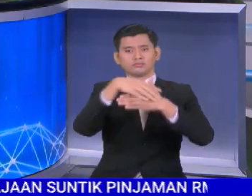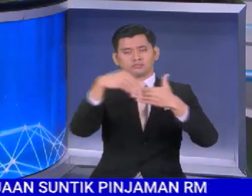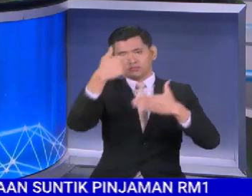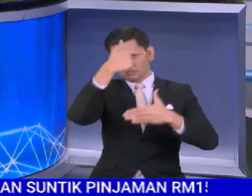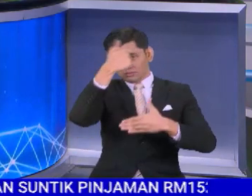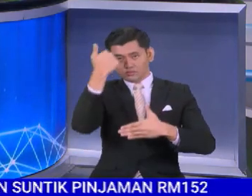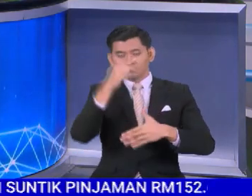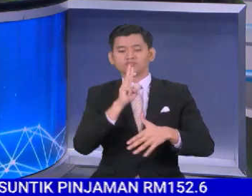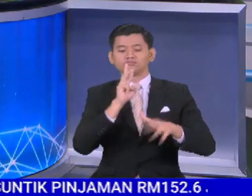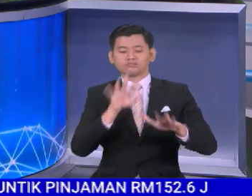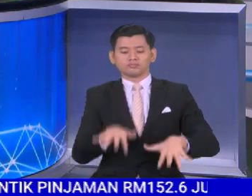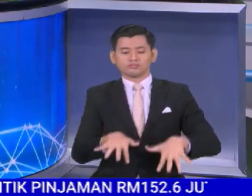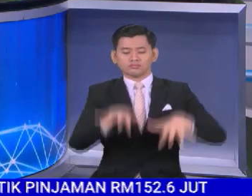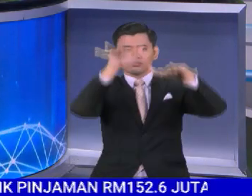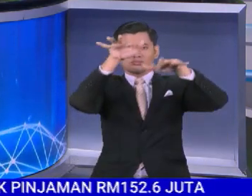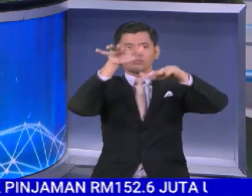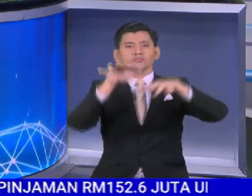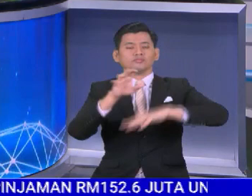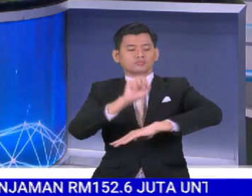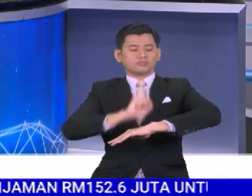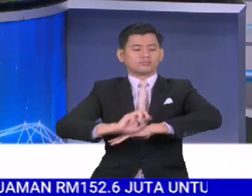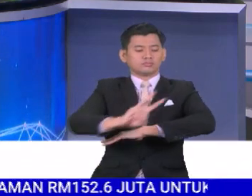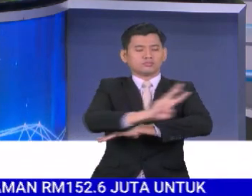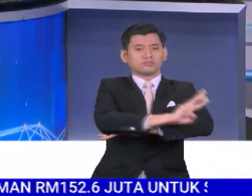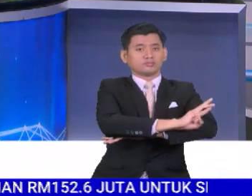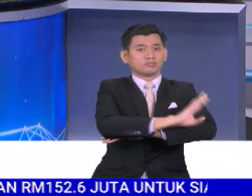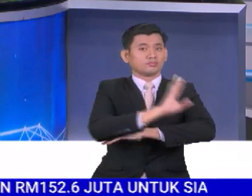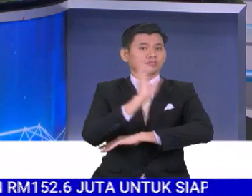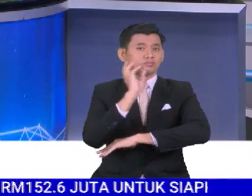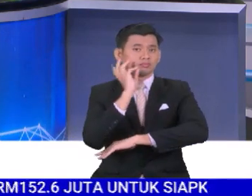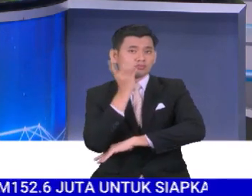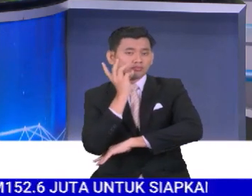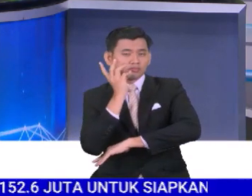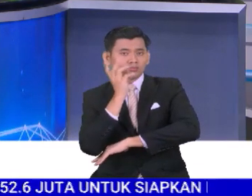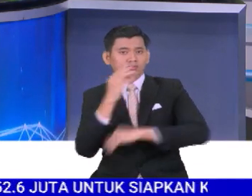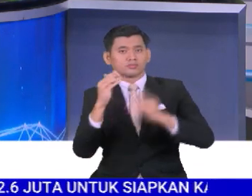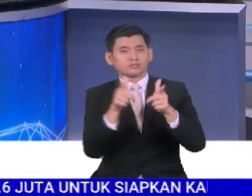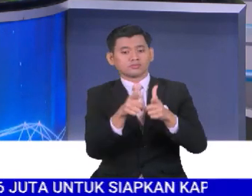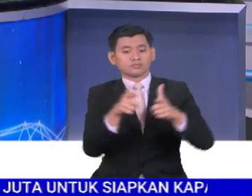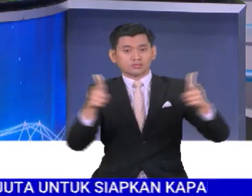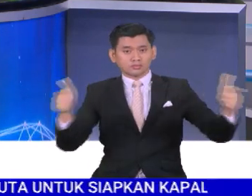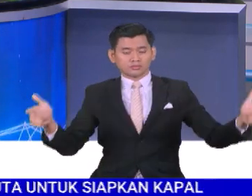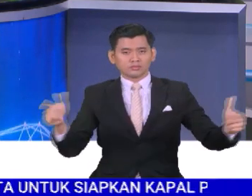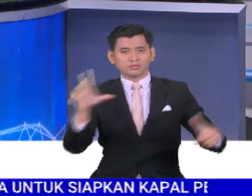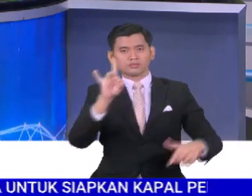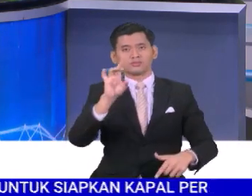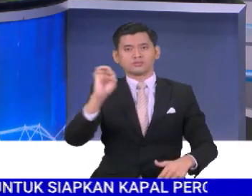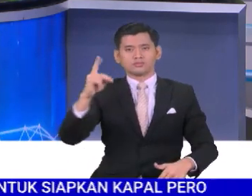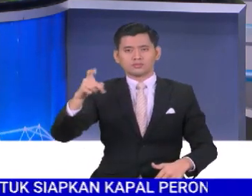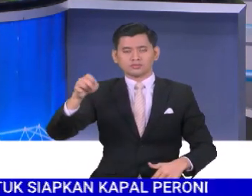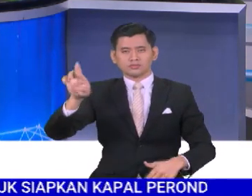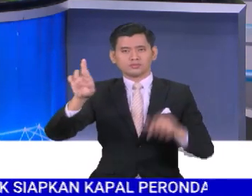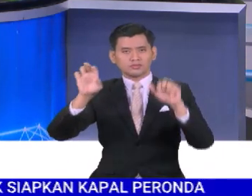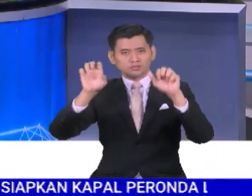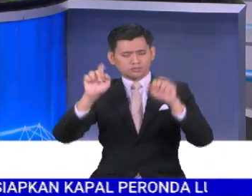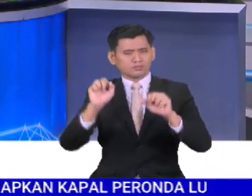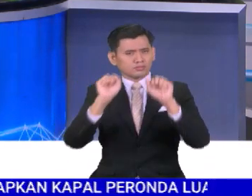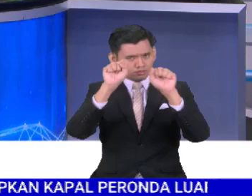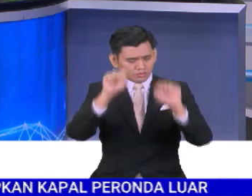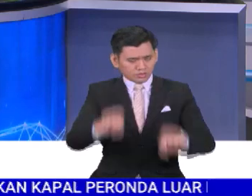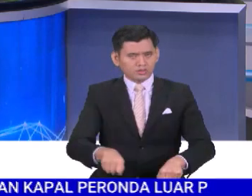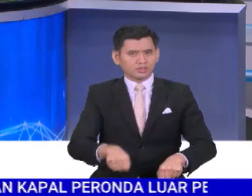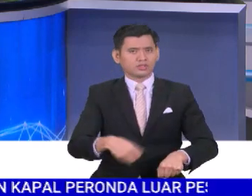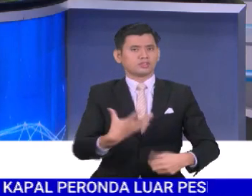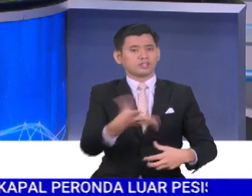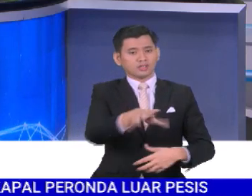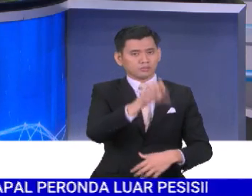banjir. Tanaman padi seluas hampir 280 hektar yang sepatutnya boleh dituai pada hujung Disember lalu musnah